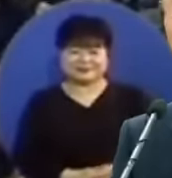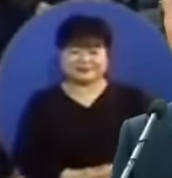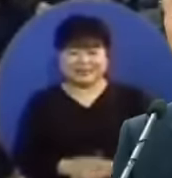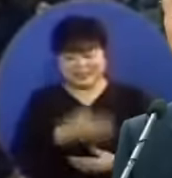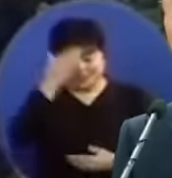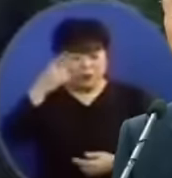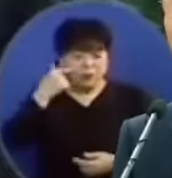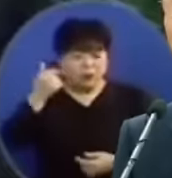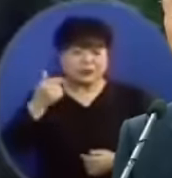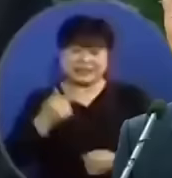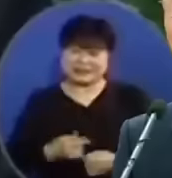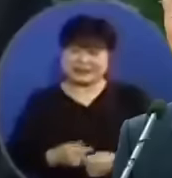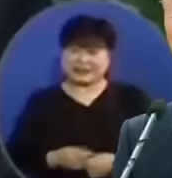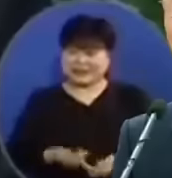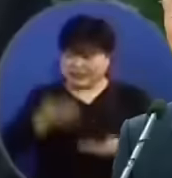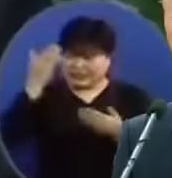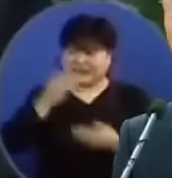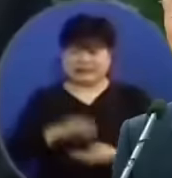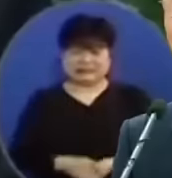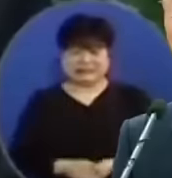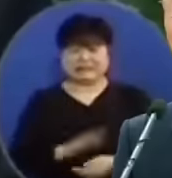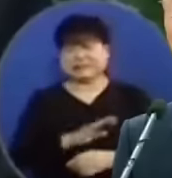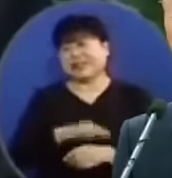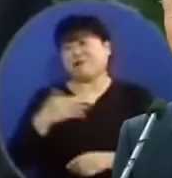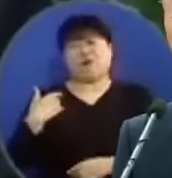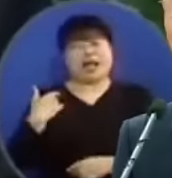젊은 목사일 때는 철이 없어서